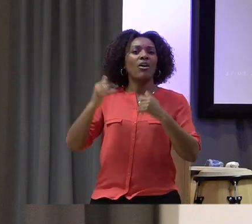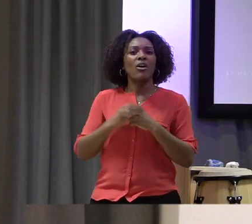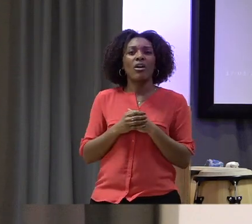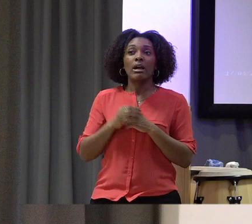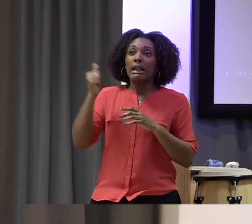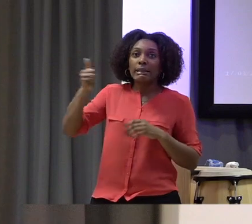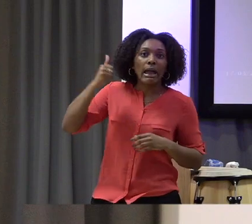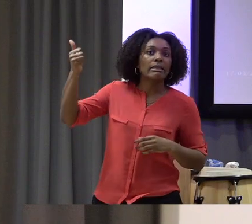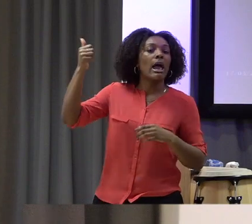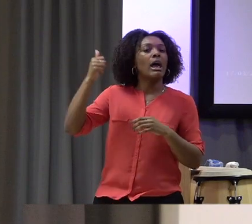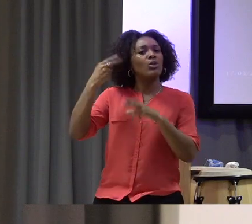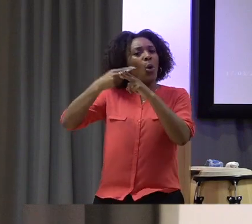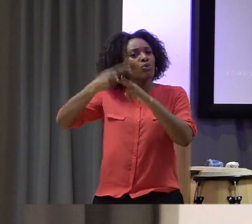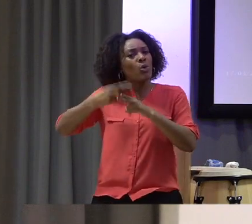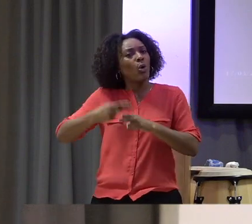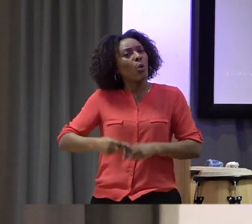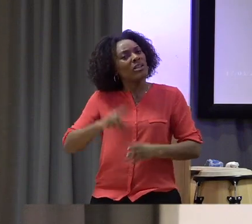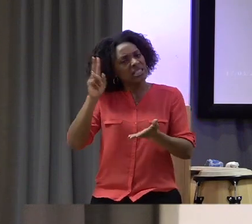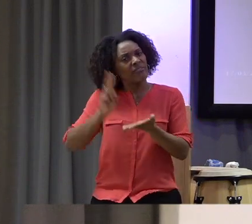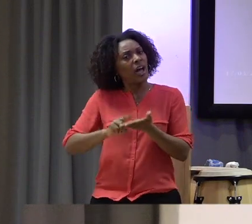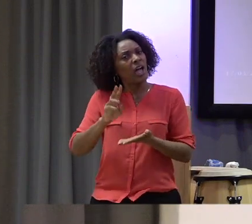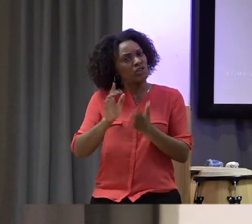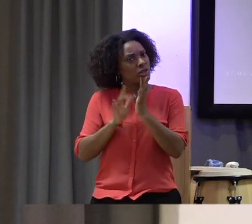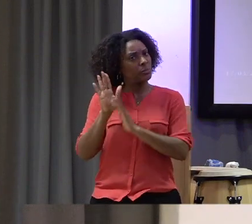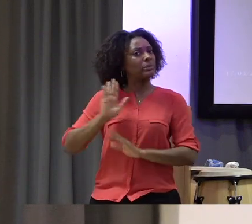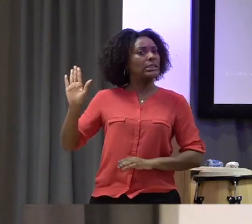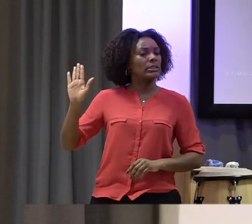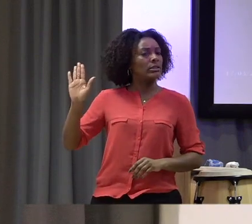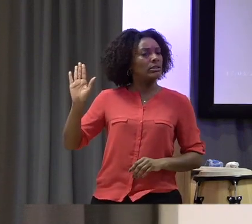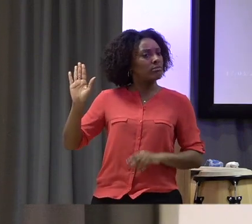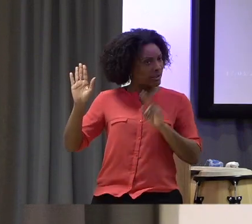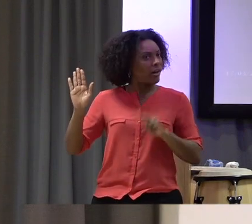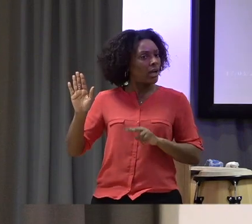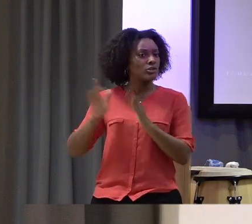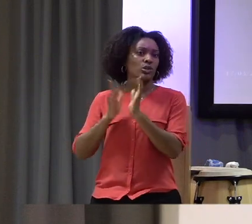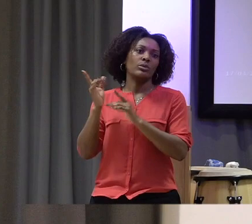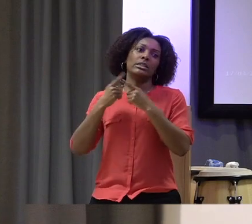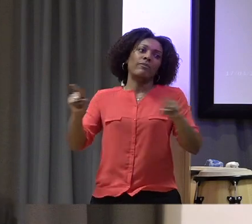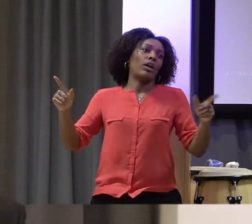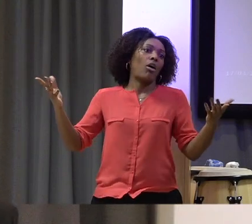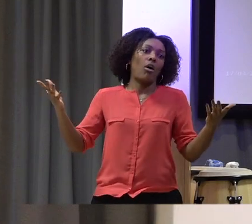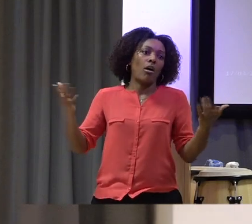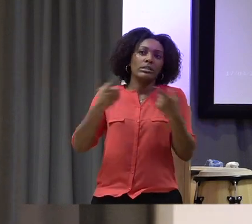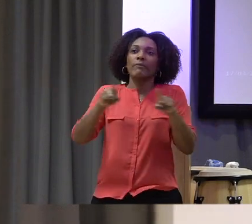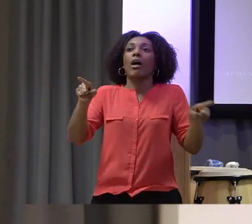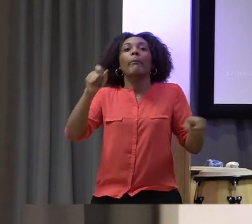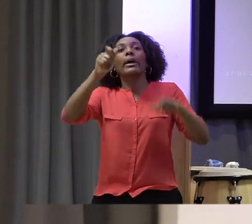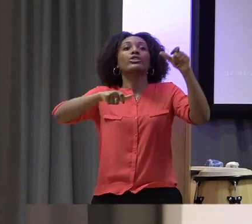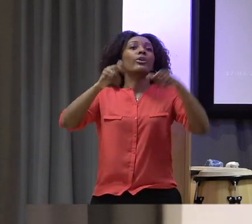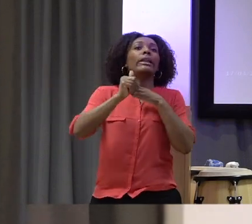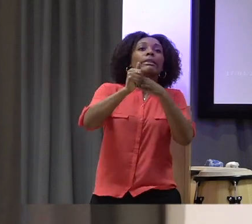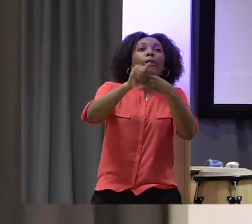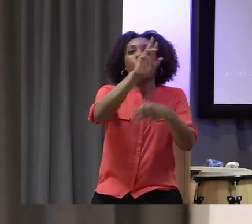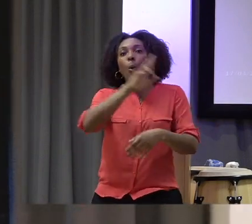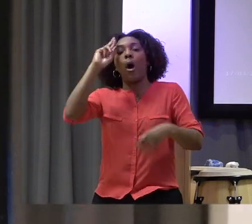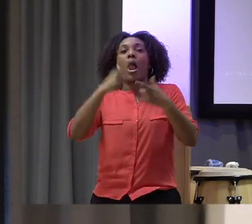de l'Éternel, c'est vrai. Et c'est d'ailleurs ce qui fait que Jésus est différent de tous les guides, de tous les leaders que le monde a